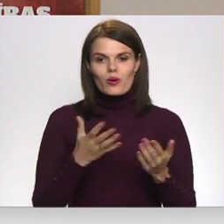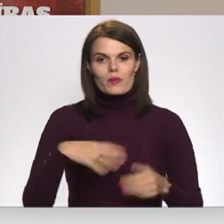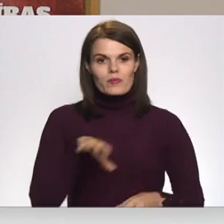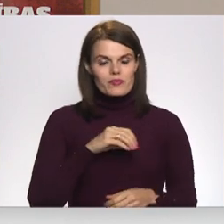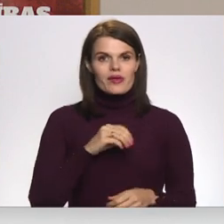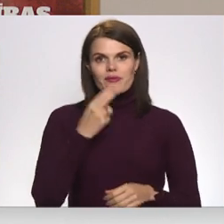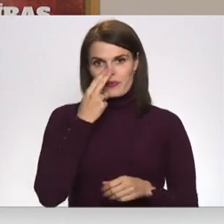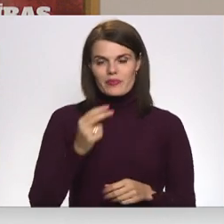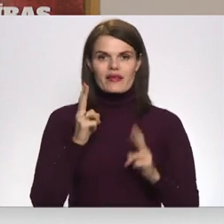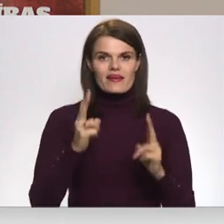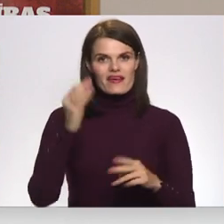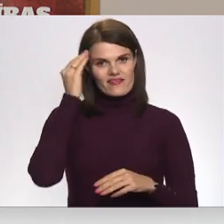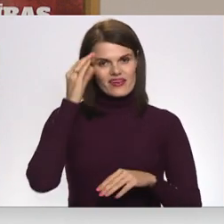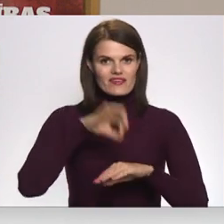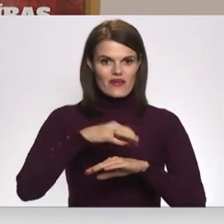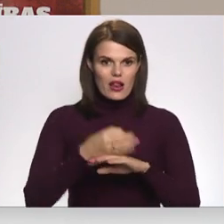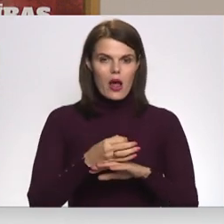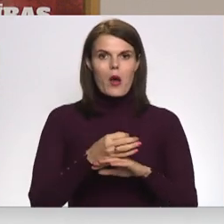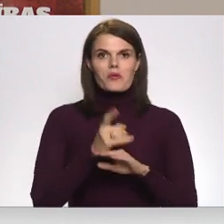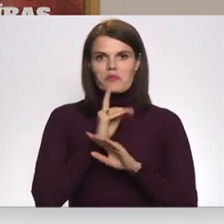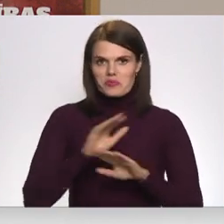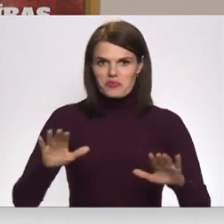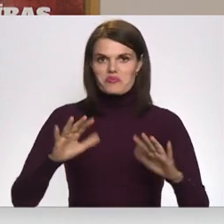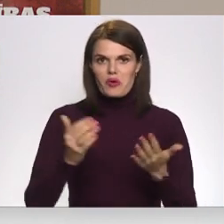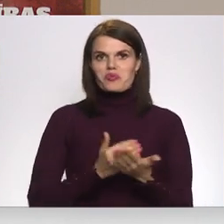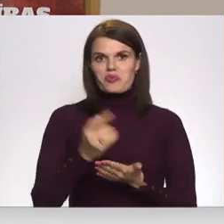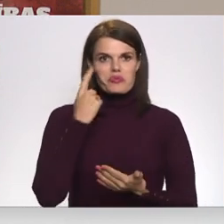bijām pieraduši, ka fiktīvās laulības ir tā kā noklusušas, bet nē,